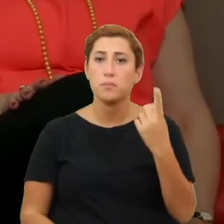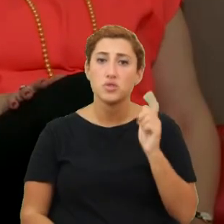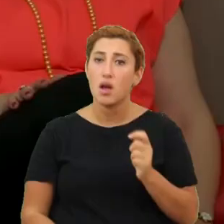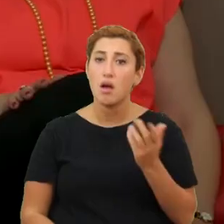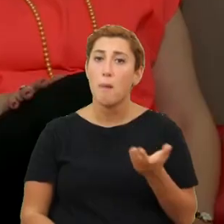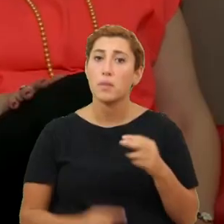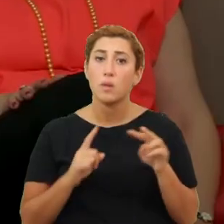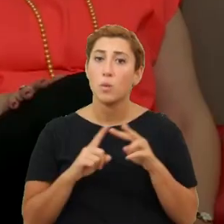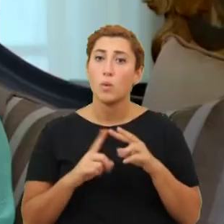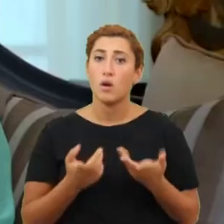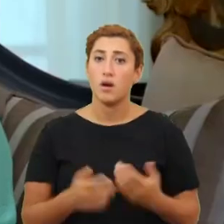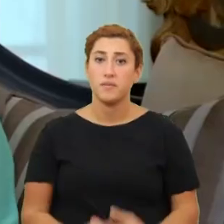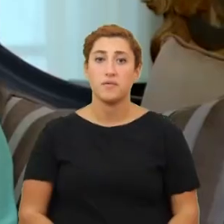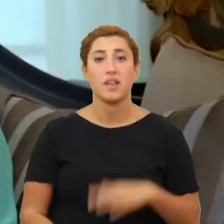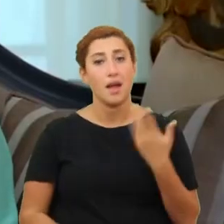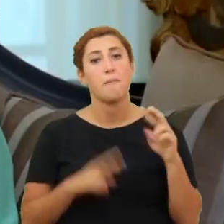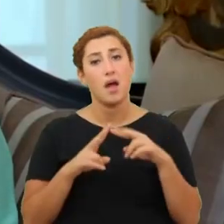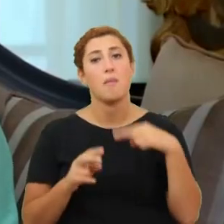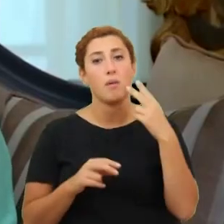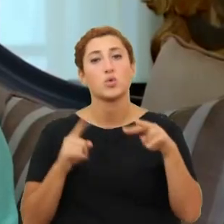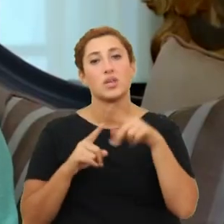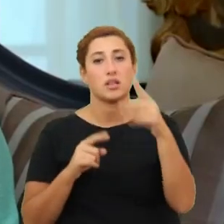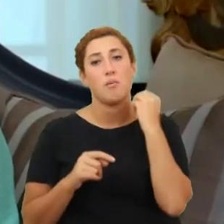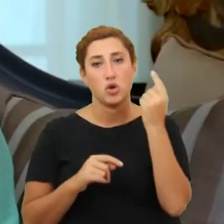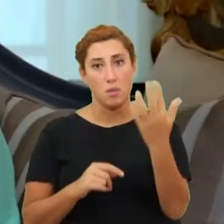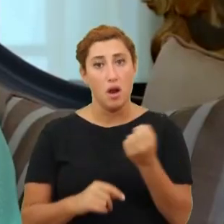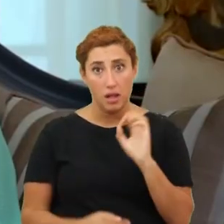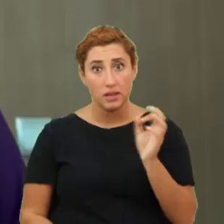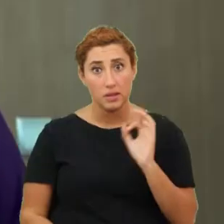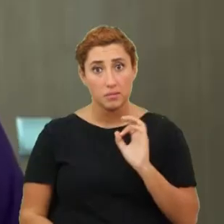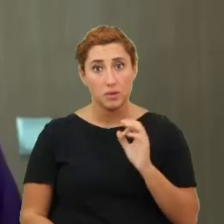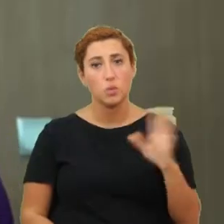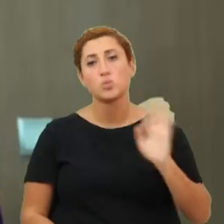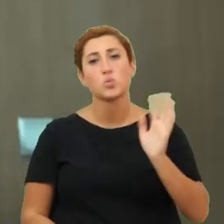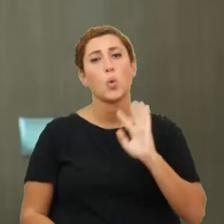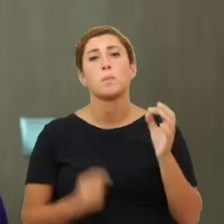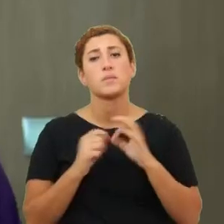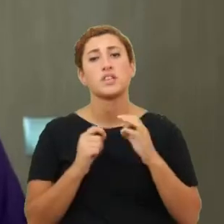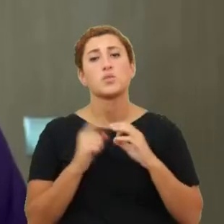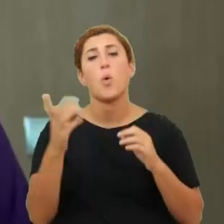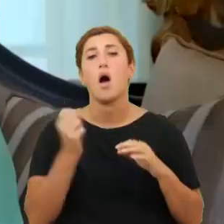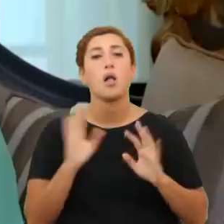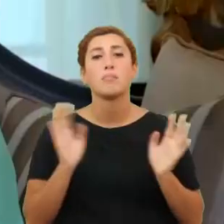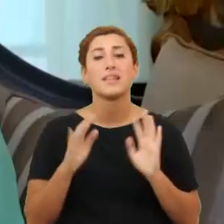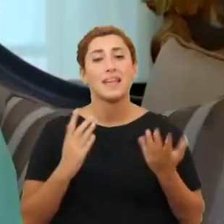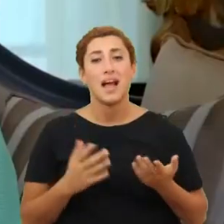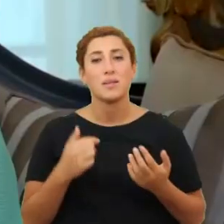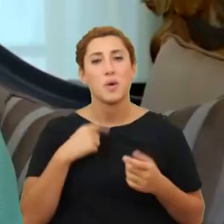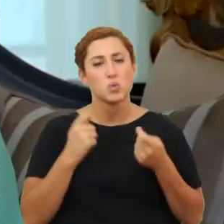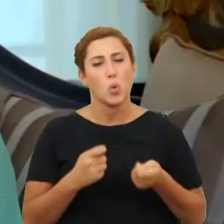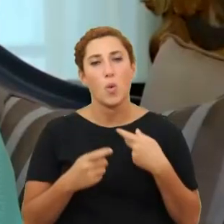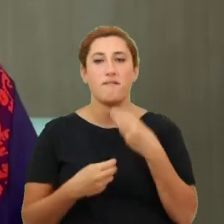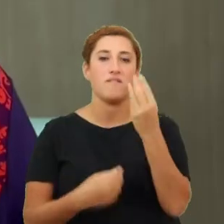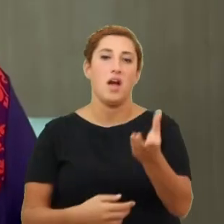şey yaptı ki Nurhancığım? Yani Meryem abla Nurhan senden borç para aldı değil mi? Yok Biricik, o almadı. Yani ben